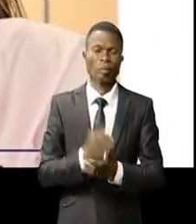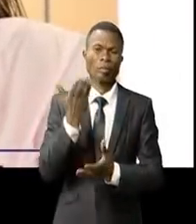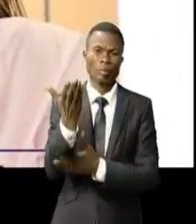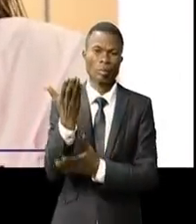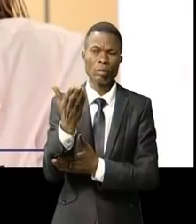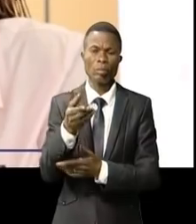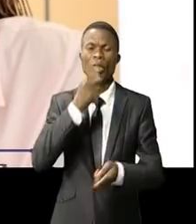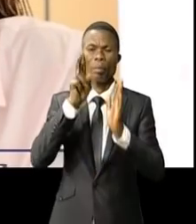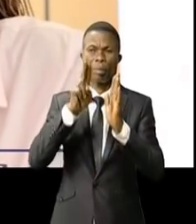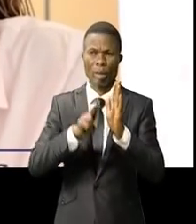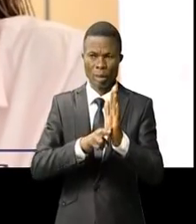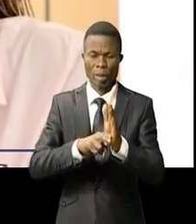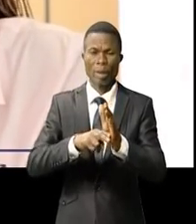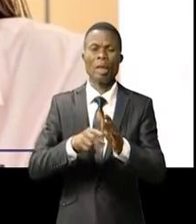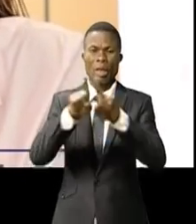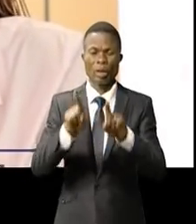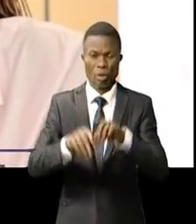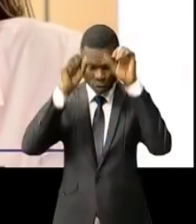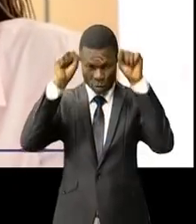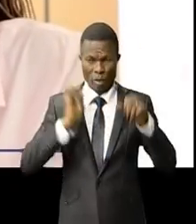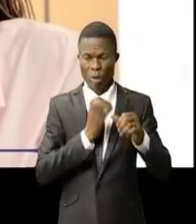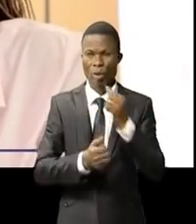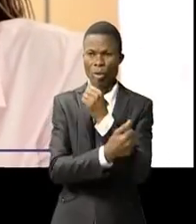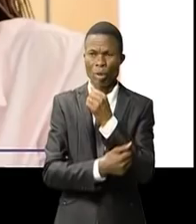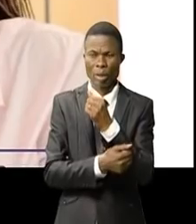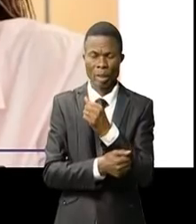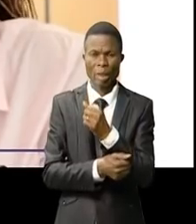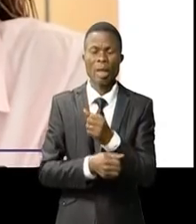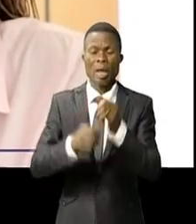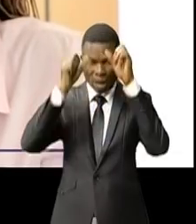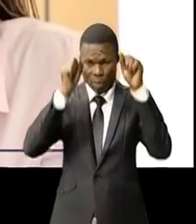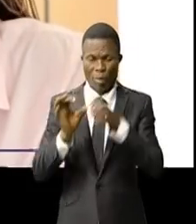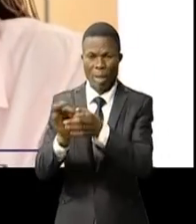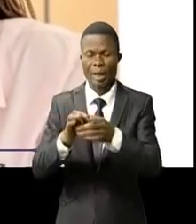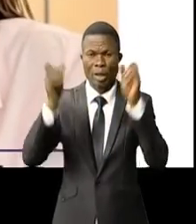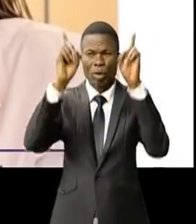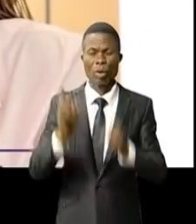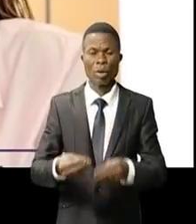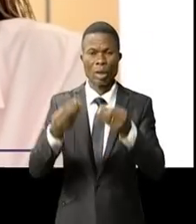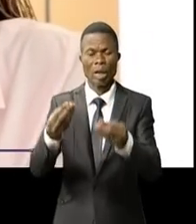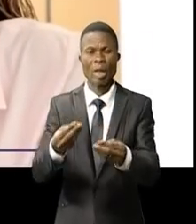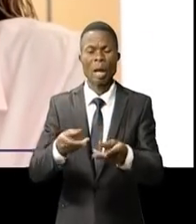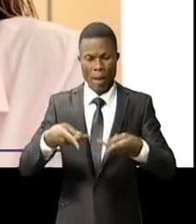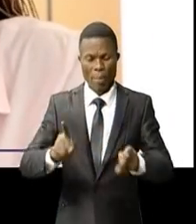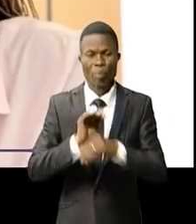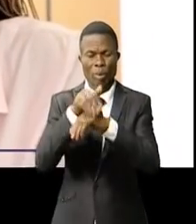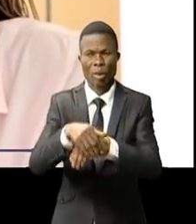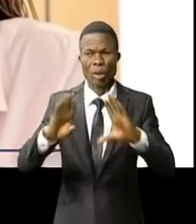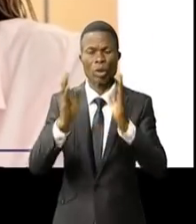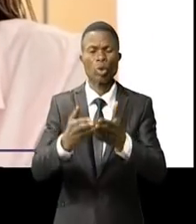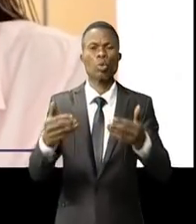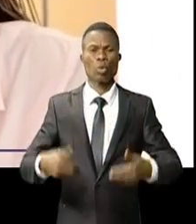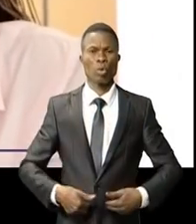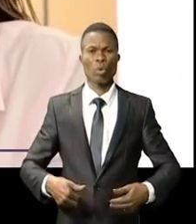le parrainage du président de la République, qui est président en exercice de l'Union africaine, qui a octroyé la participation de tous les